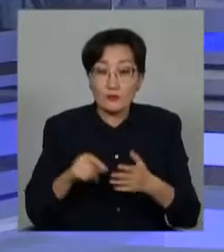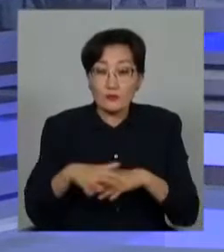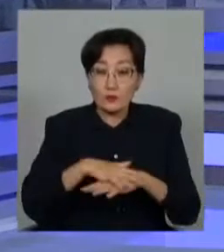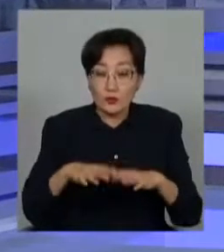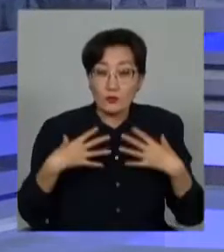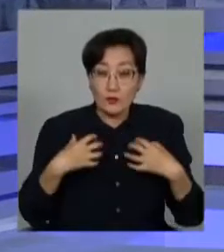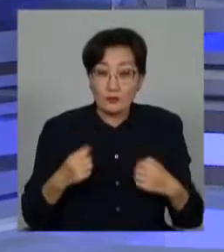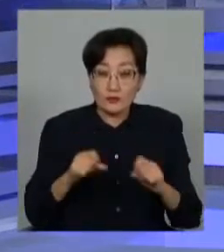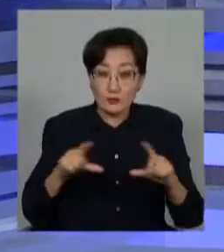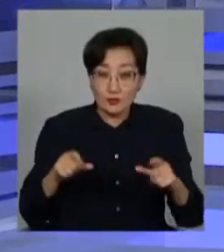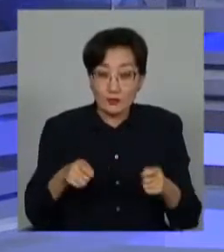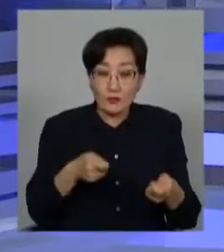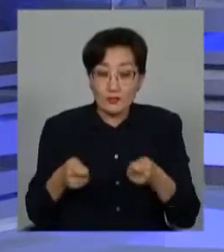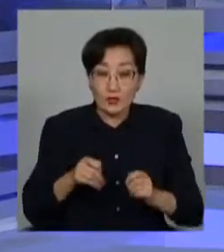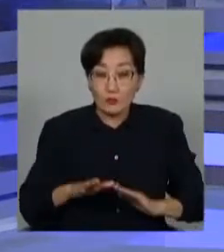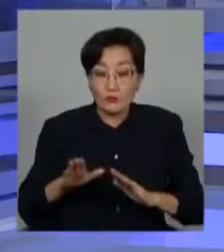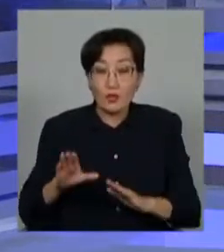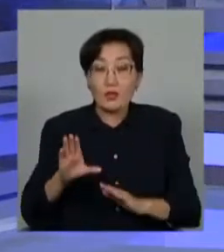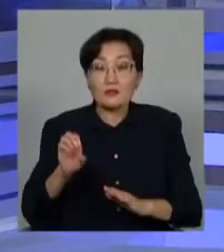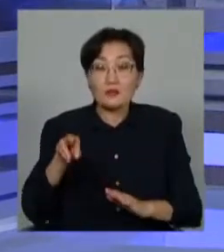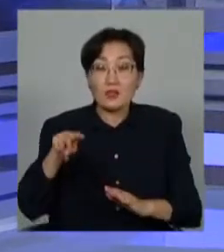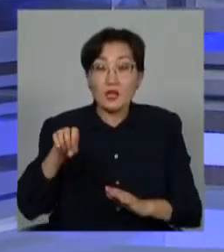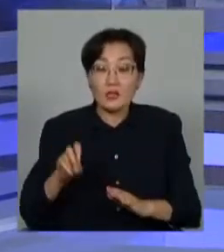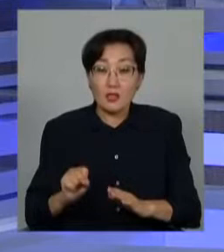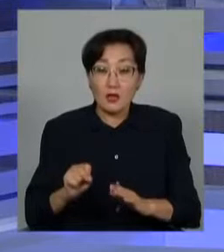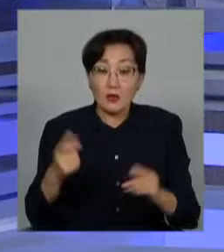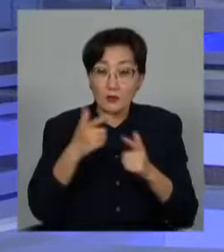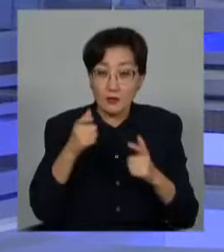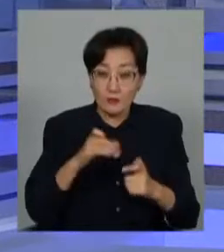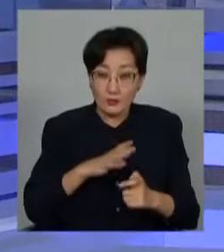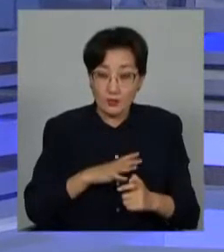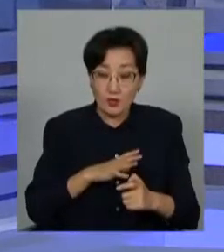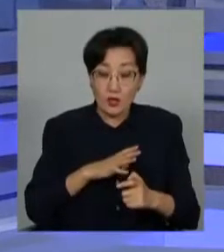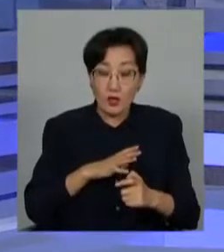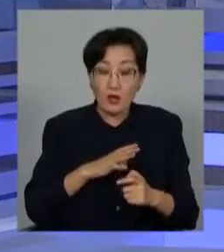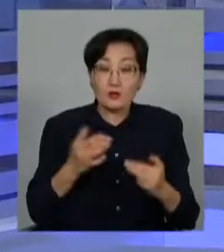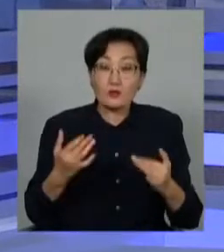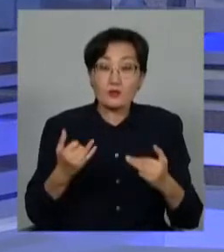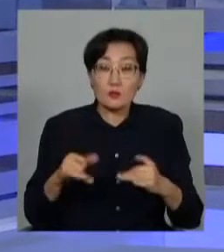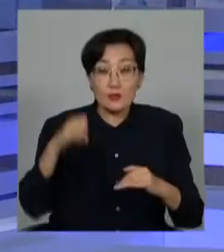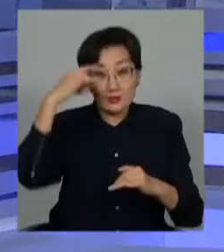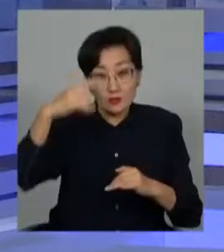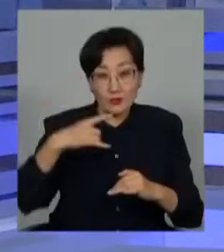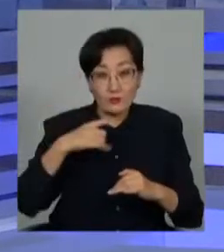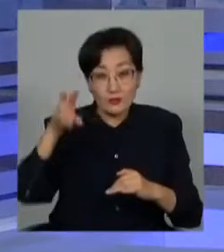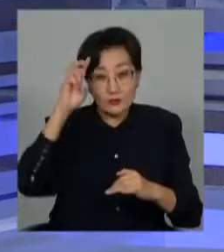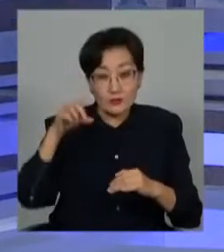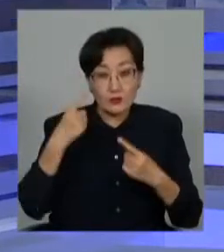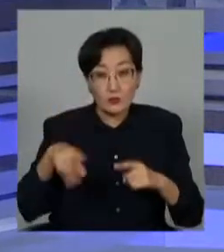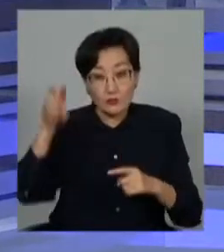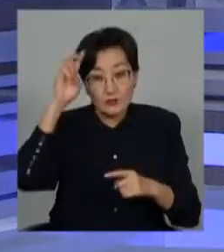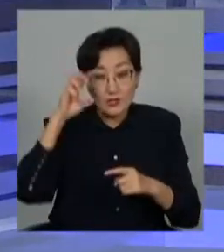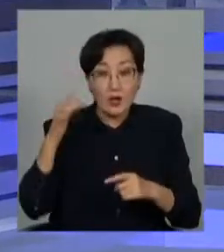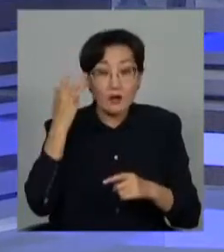қоғамдық денсаулық басқармасы басшысының орынбасары Светлана Сұлтанғазиева мәлімдеді. қазір елде мемлекеттер, өзге